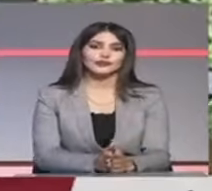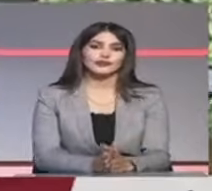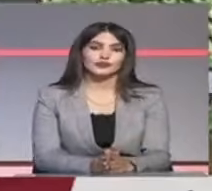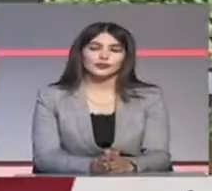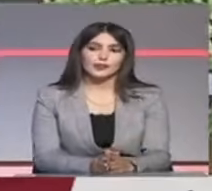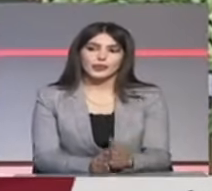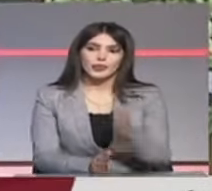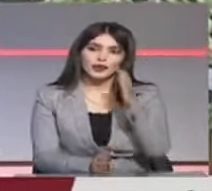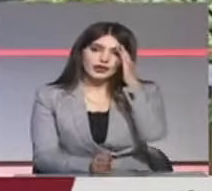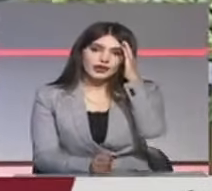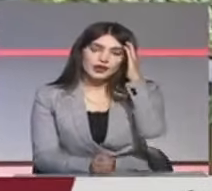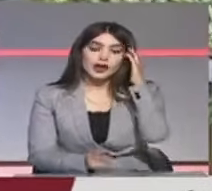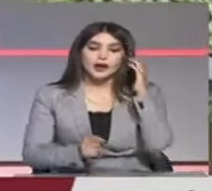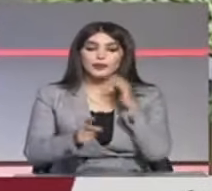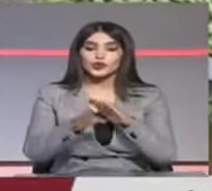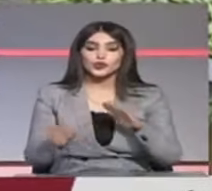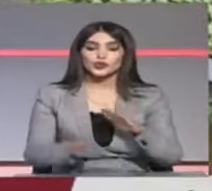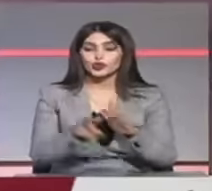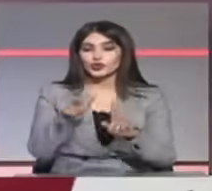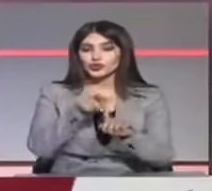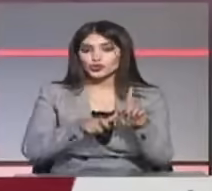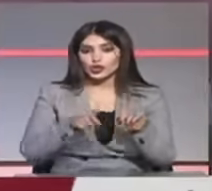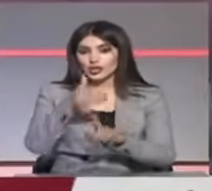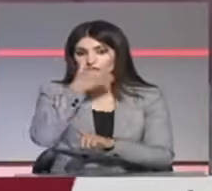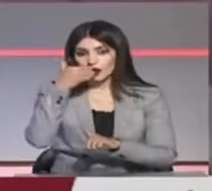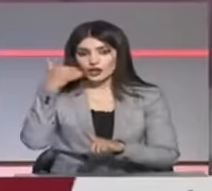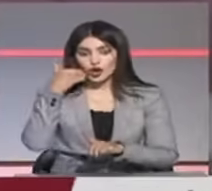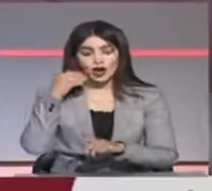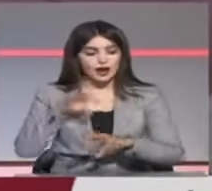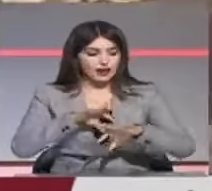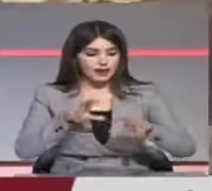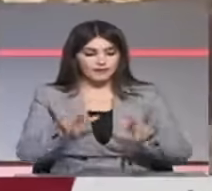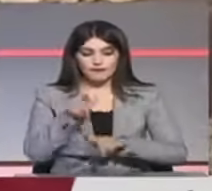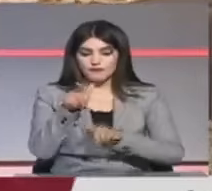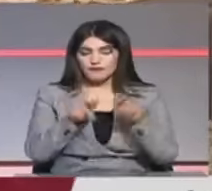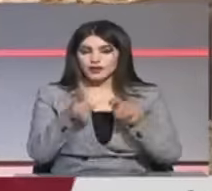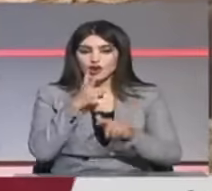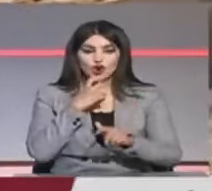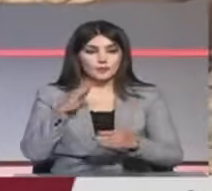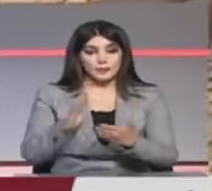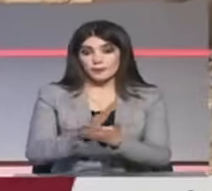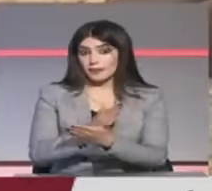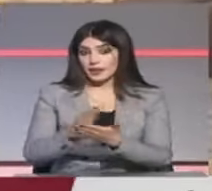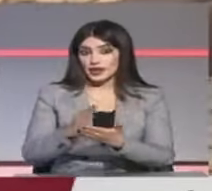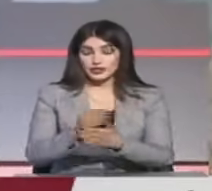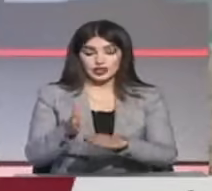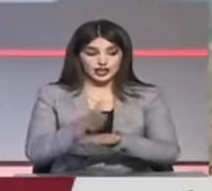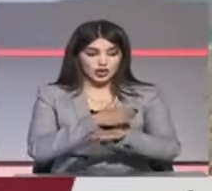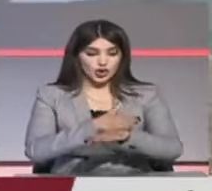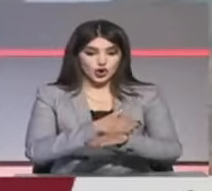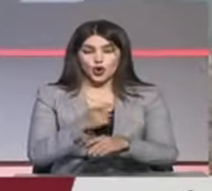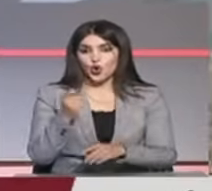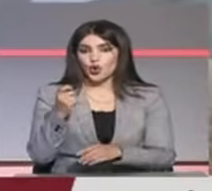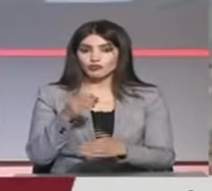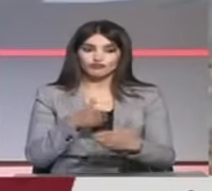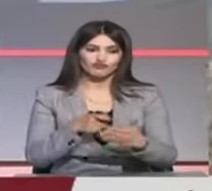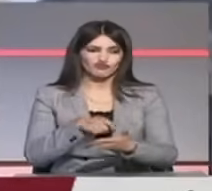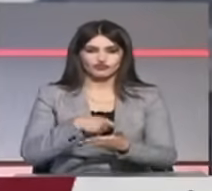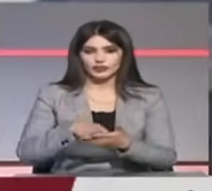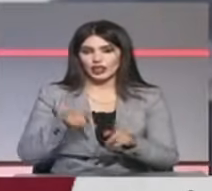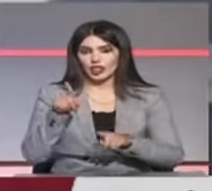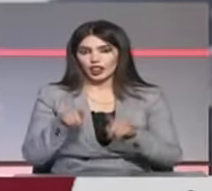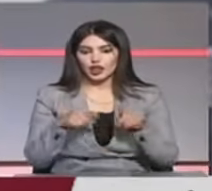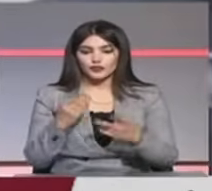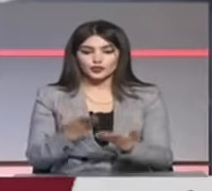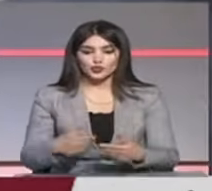اي من قليل قبل شهر رمضان الكريمه العائله التونسيه بين الاستعدادات المطلقه ومحدوديه الامكانيات الماديه